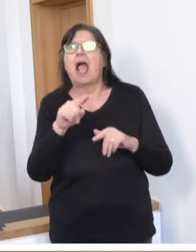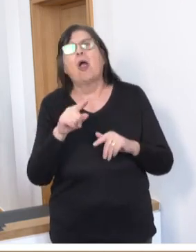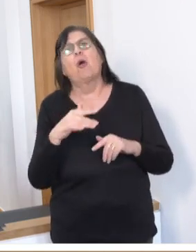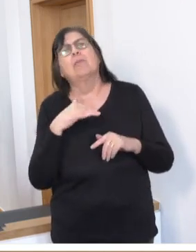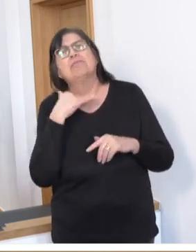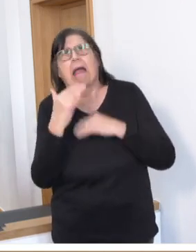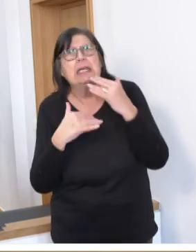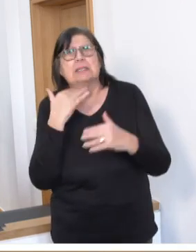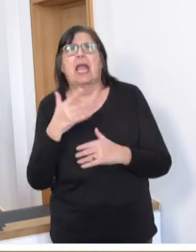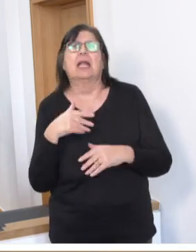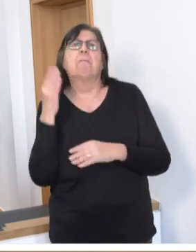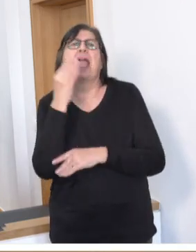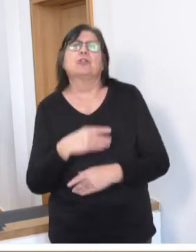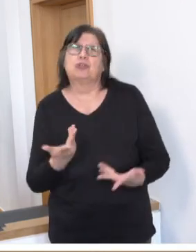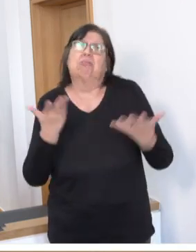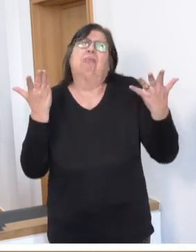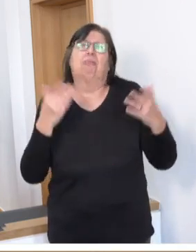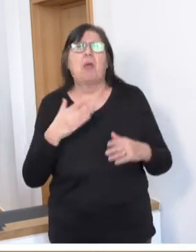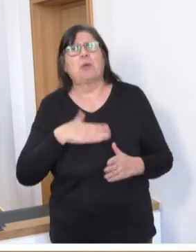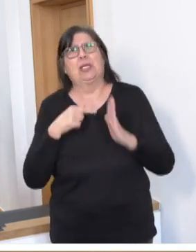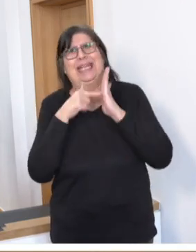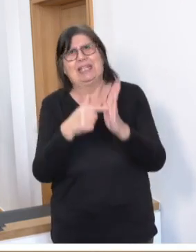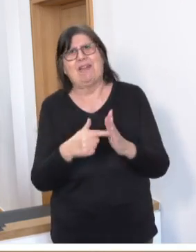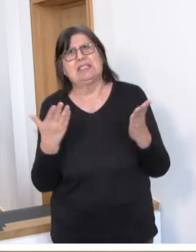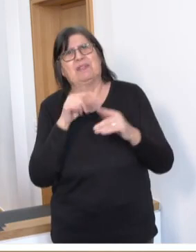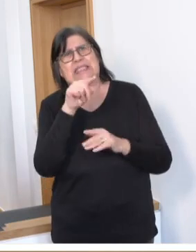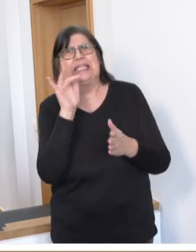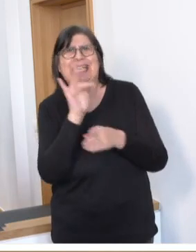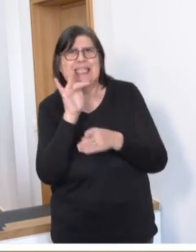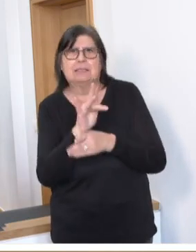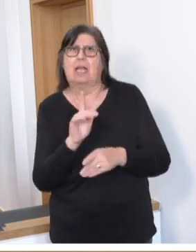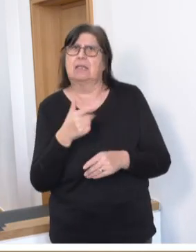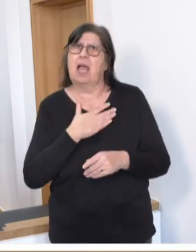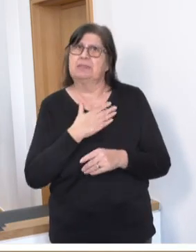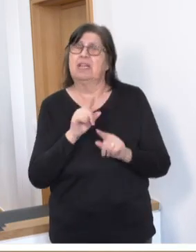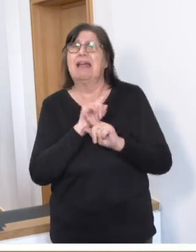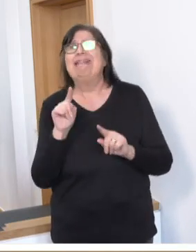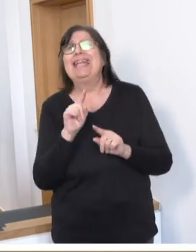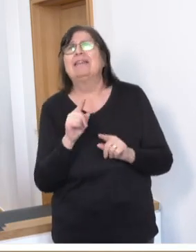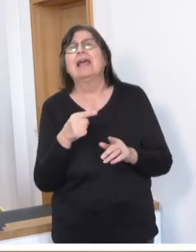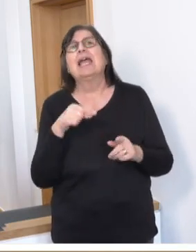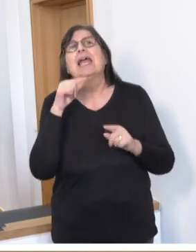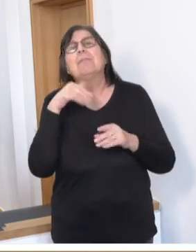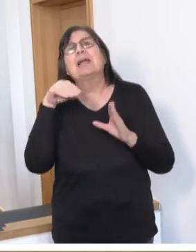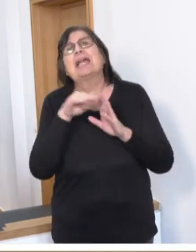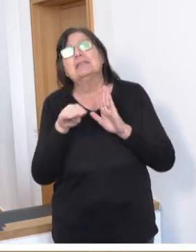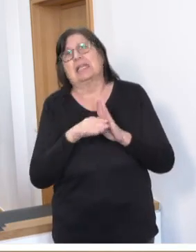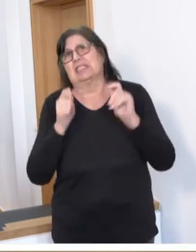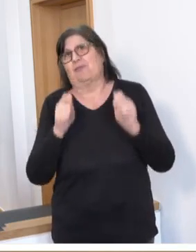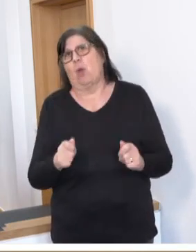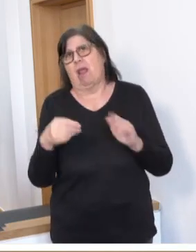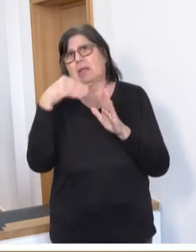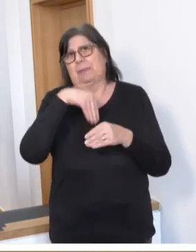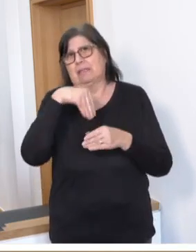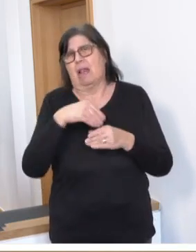erzählen. Deswegen möchte ich nur darauf hinweisen, das alles, was Sie jetzt kritisiert haben, ist nicht Gegenstand der Gesetzesvorlage. Und Sie haben